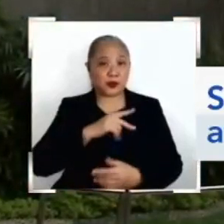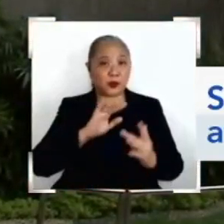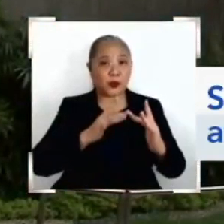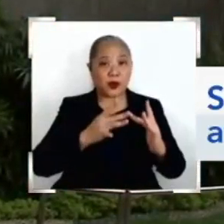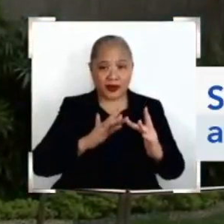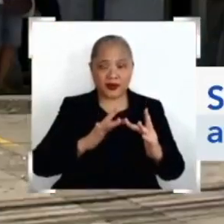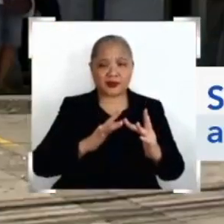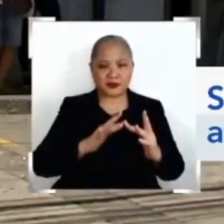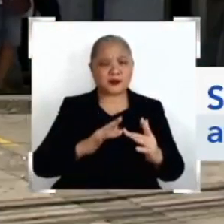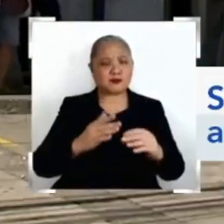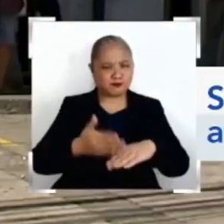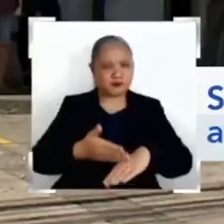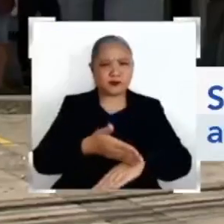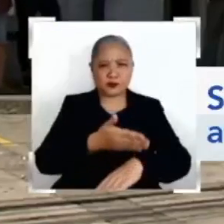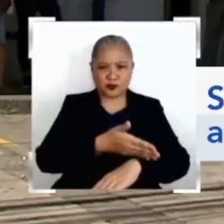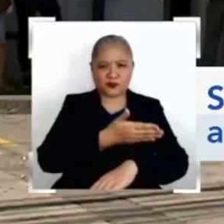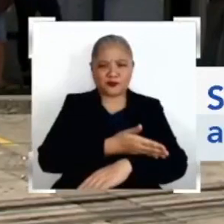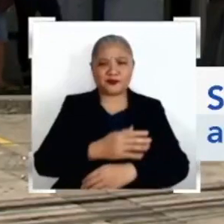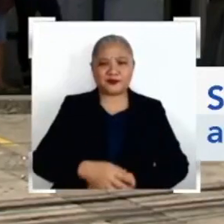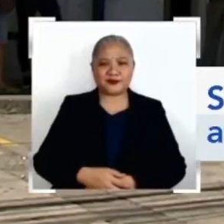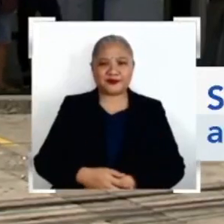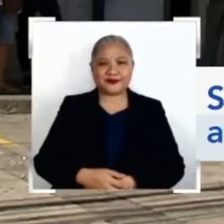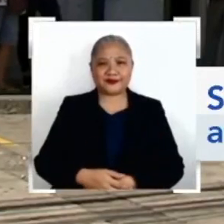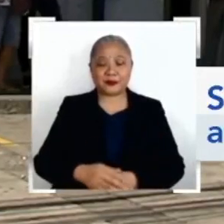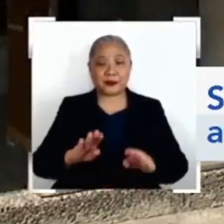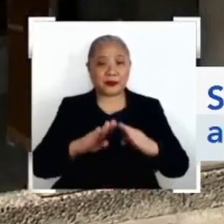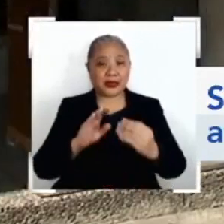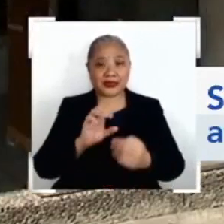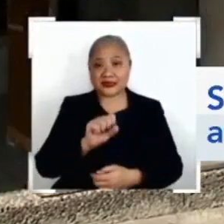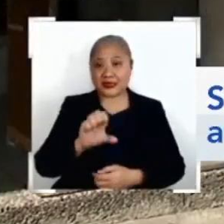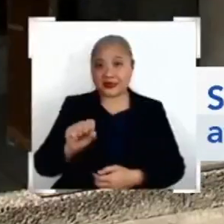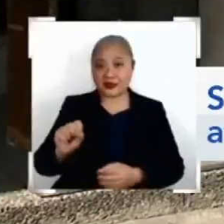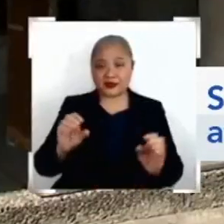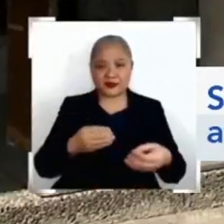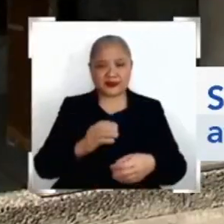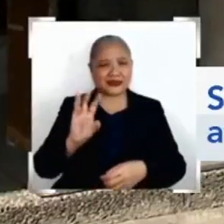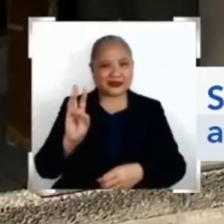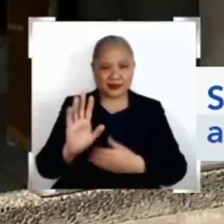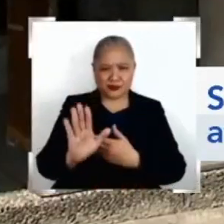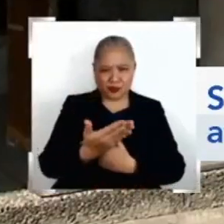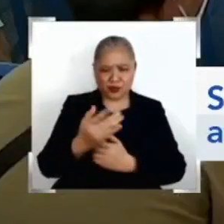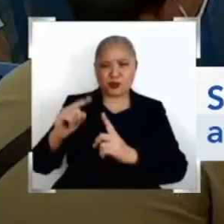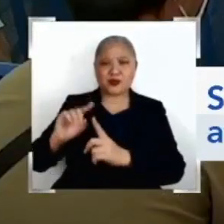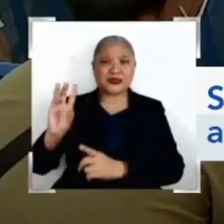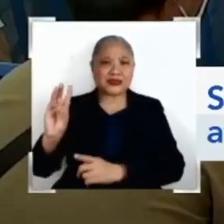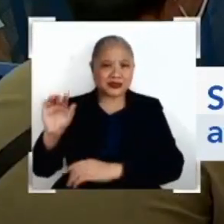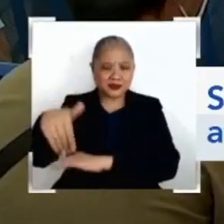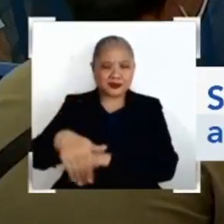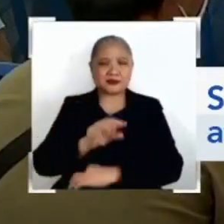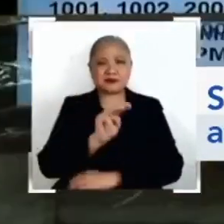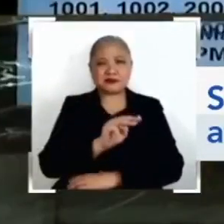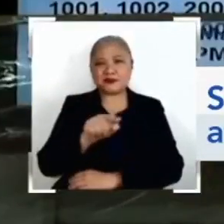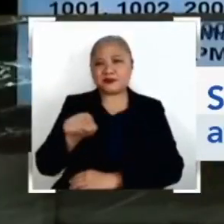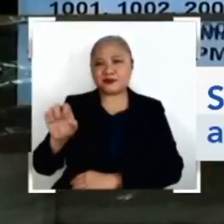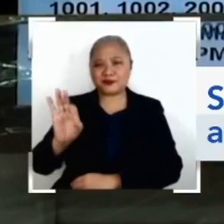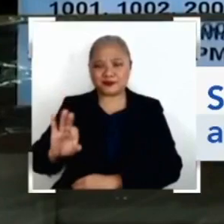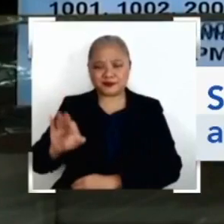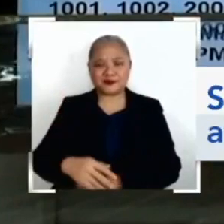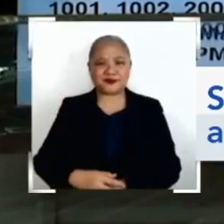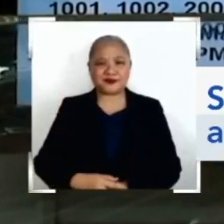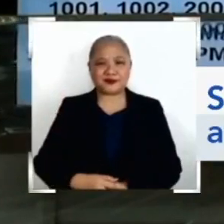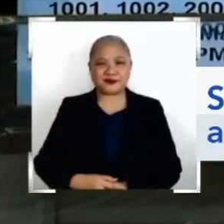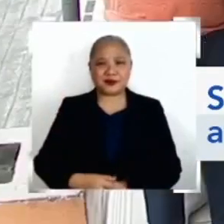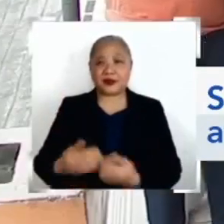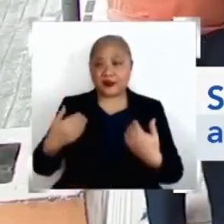palalakasin. Magbubukas ang mga ito mula alas 6 ng umaga hanggang alas 6 ng gabi tuwing Lunes hanggang Biyernes. May piling SSS